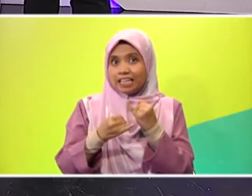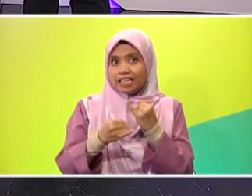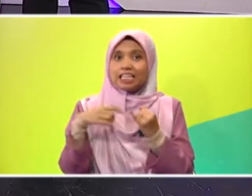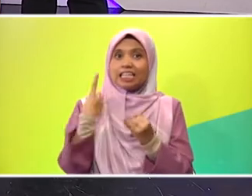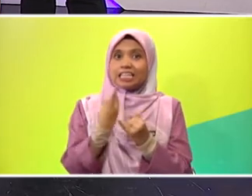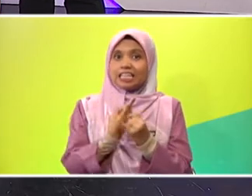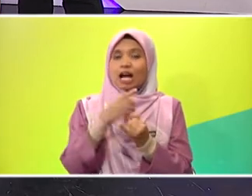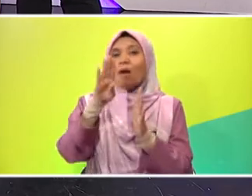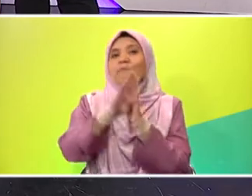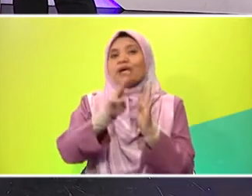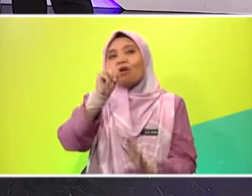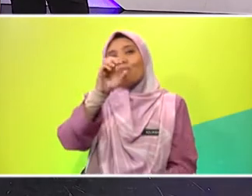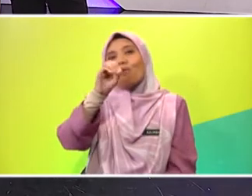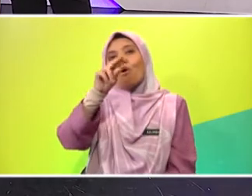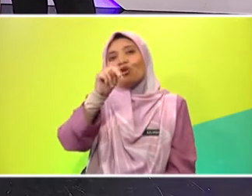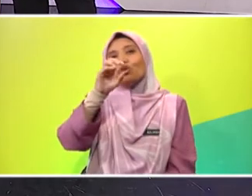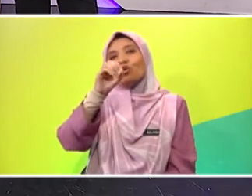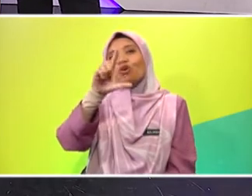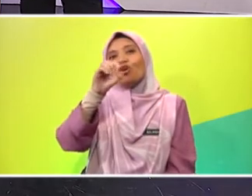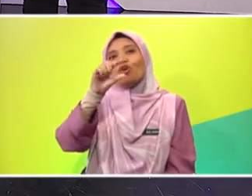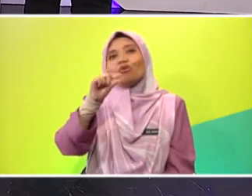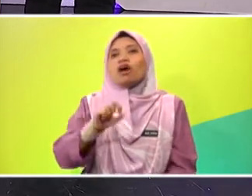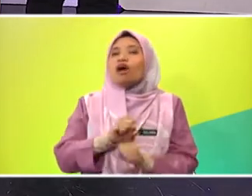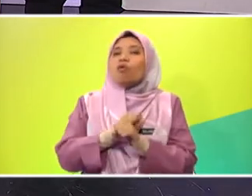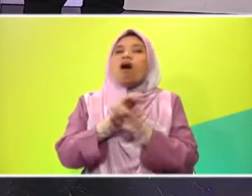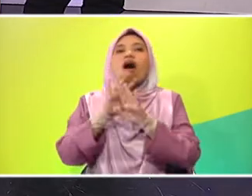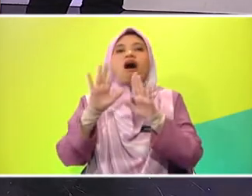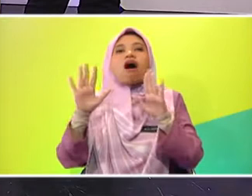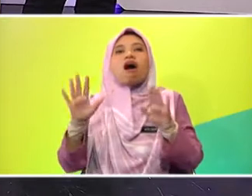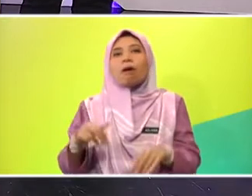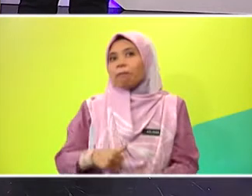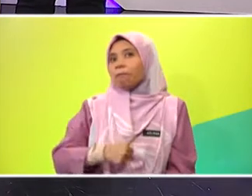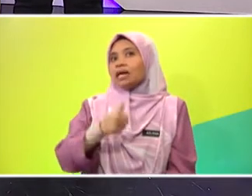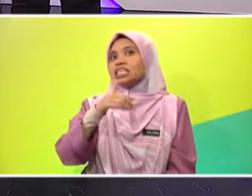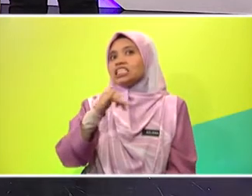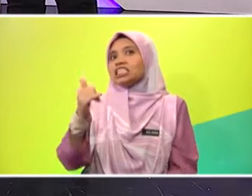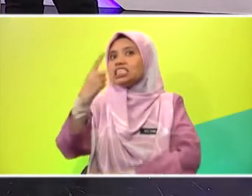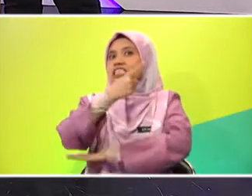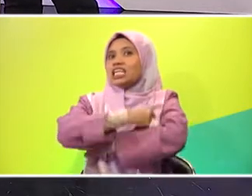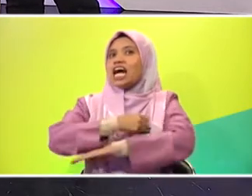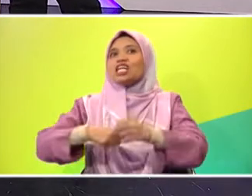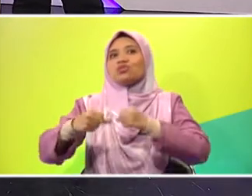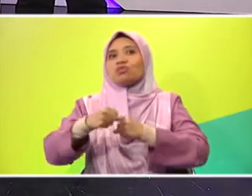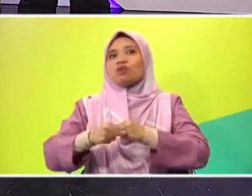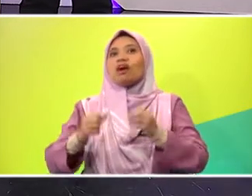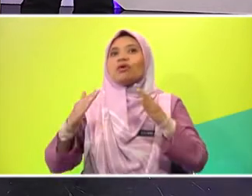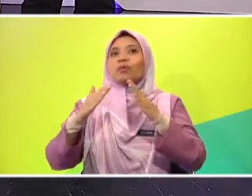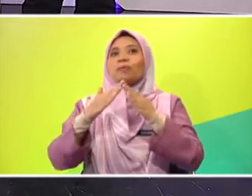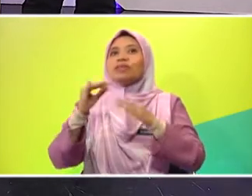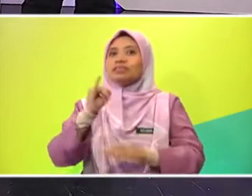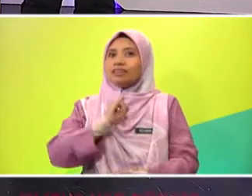boleh ke Cilegon Cilegon Wow Suruh nanya Hari sukan rumah saya